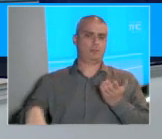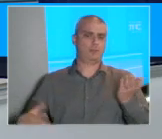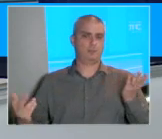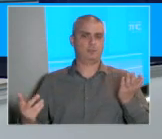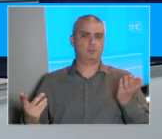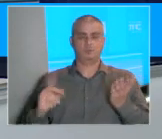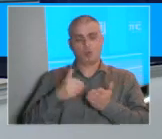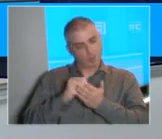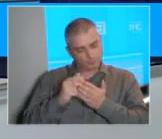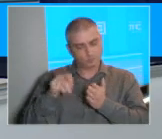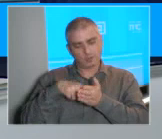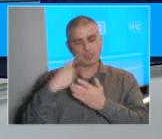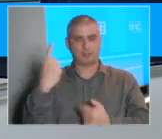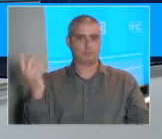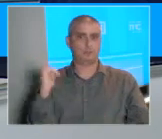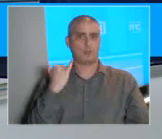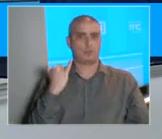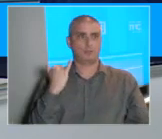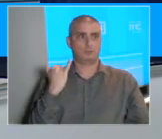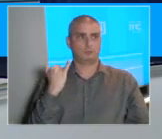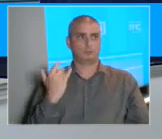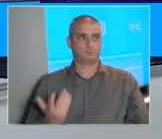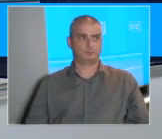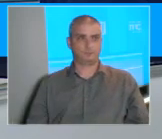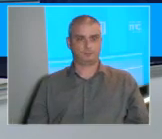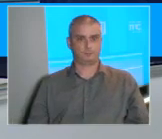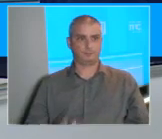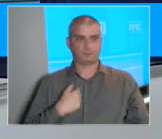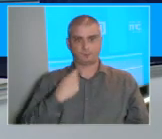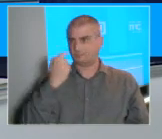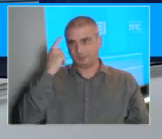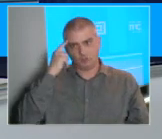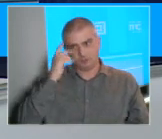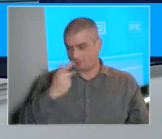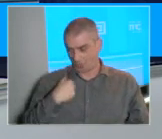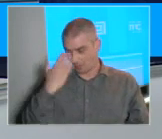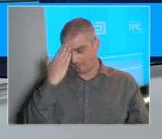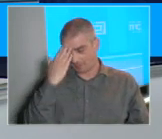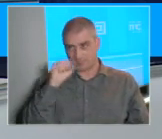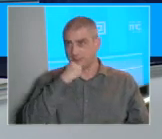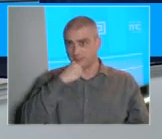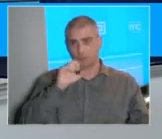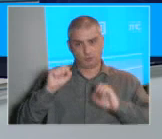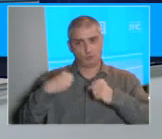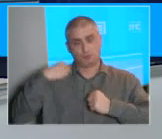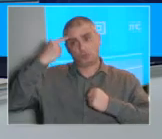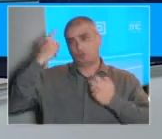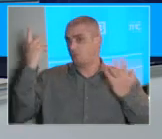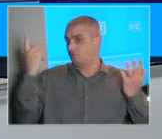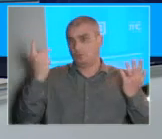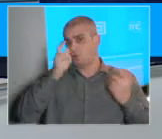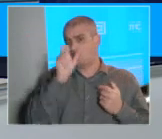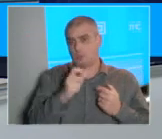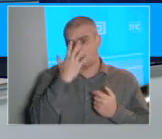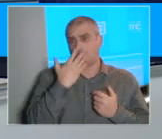יצא לנבצרות, הוא תיקן את עצמו, נכון? אז אני הייתי כמעט חושד, אם לא הייתי מכיר את ההיסטוריה של הנשיא, הייתי חושד כמעט שהוא בן